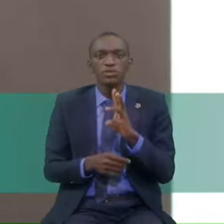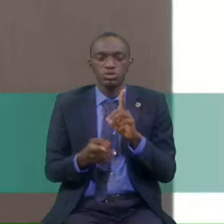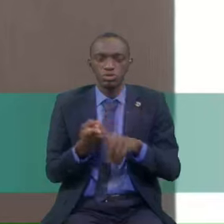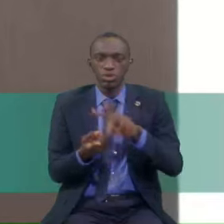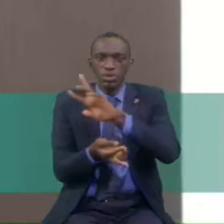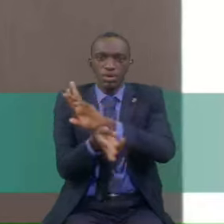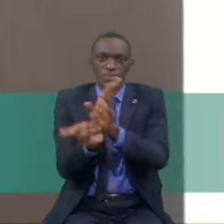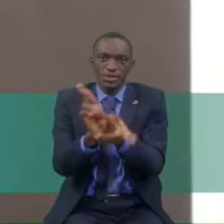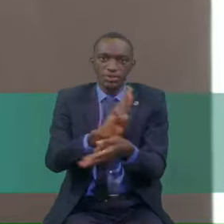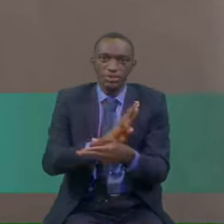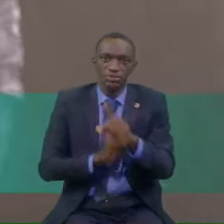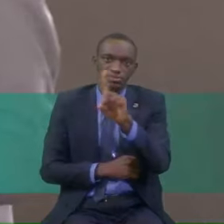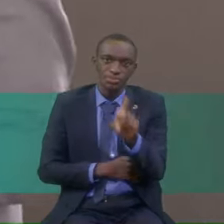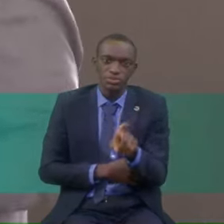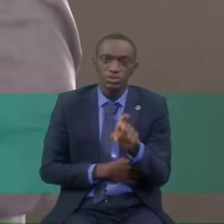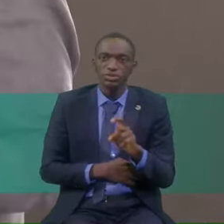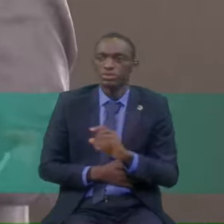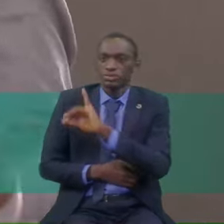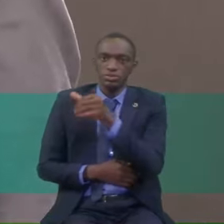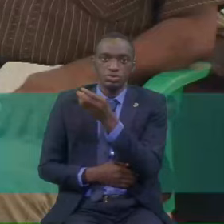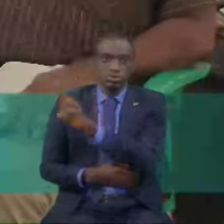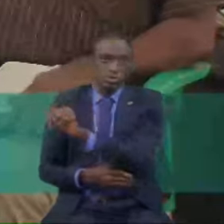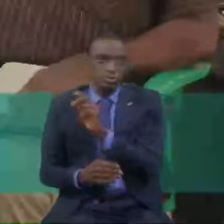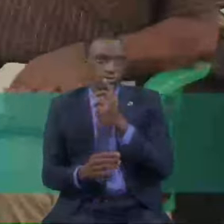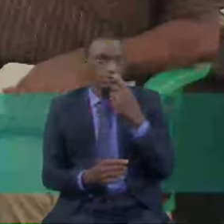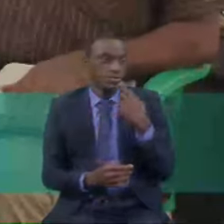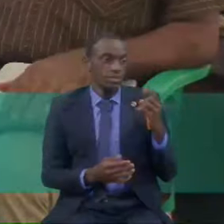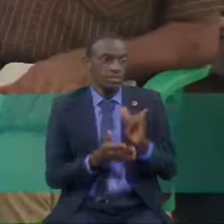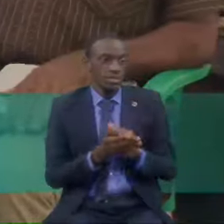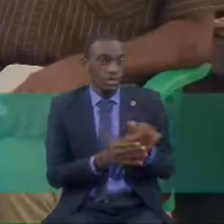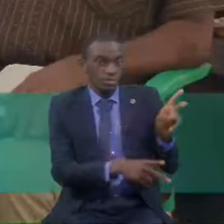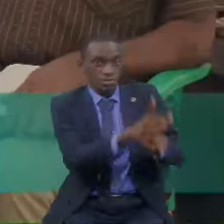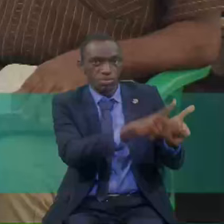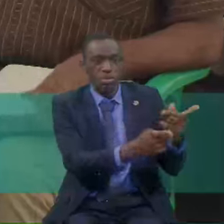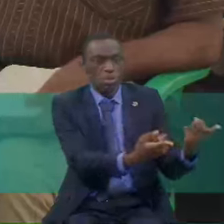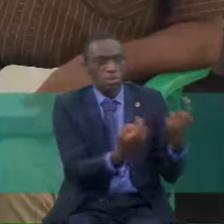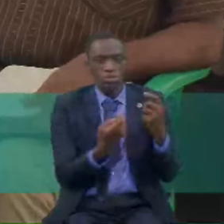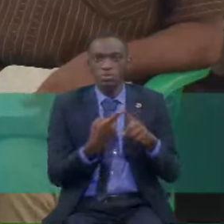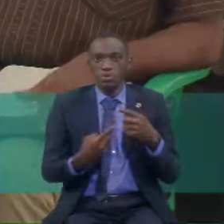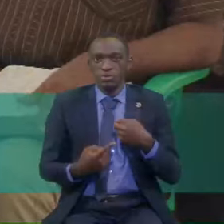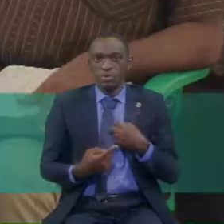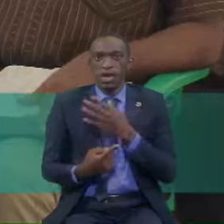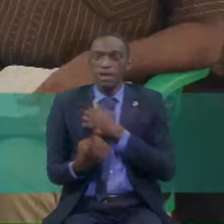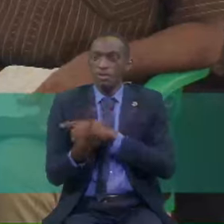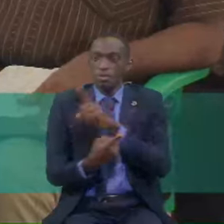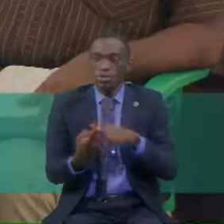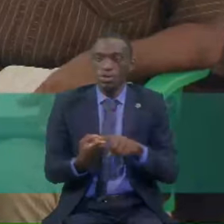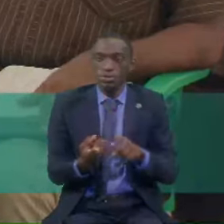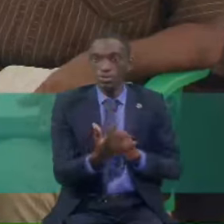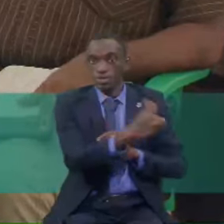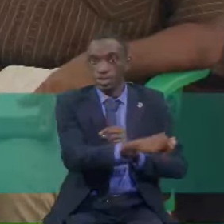les amener à la repentance? Et Jean dit, ils viennent à moi. Et quand ils viennent,